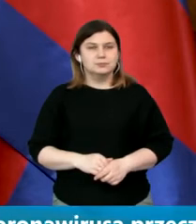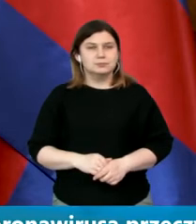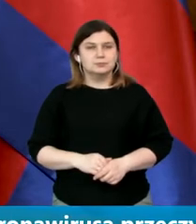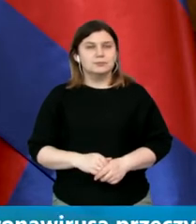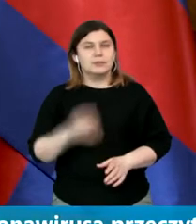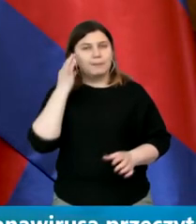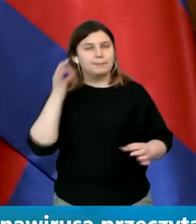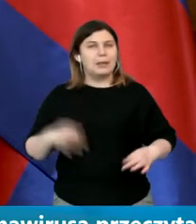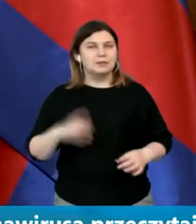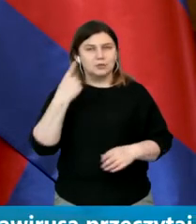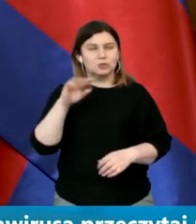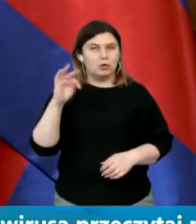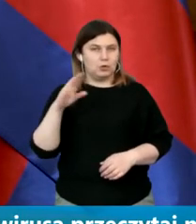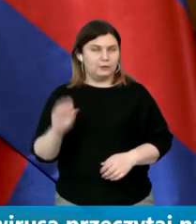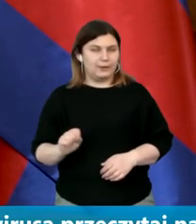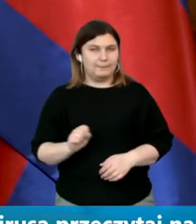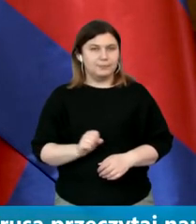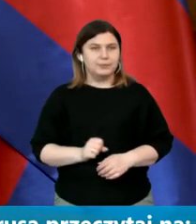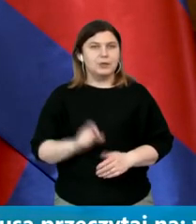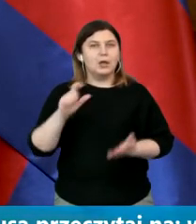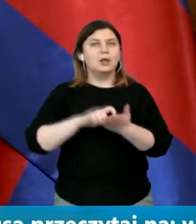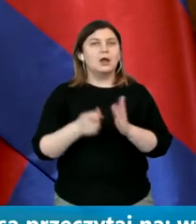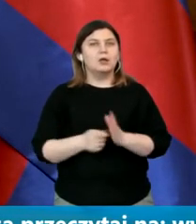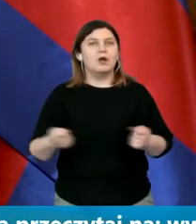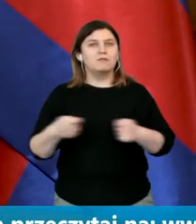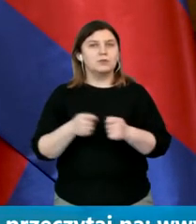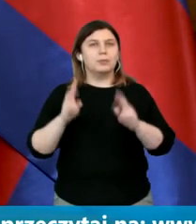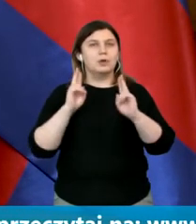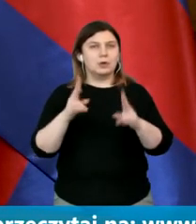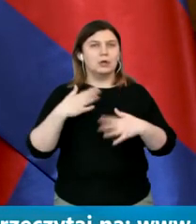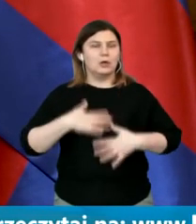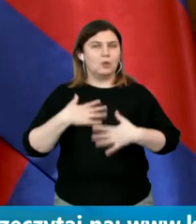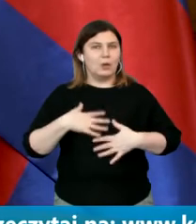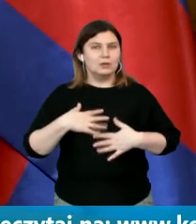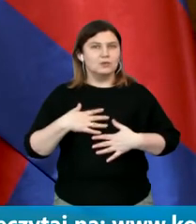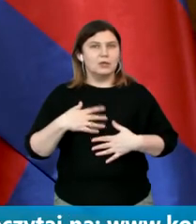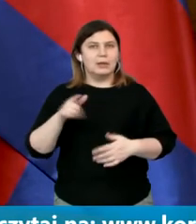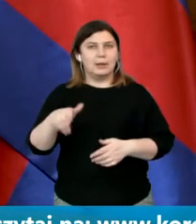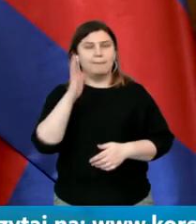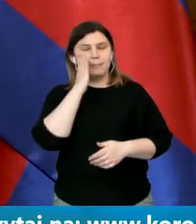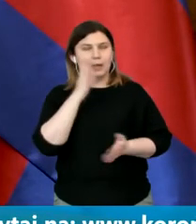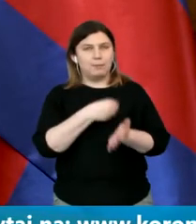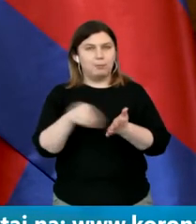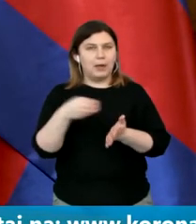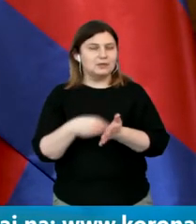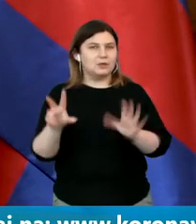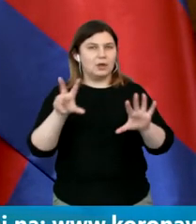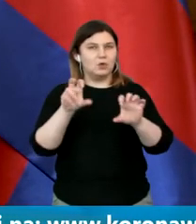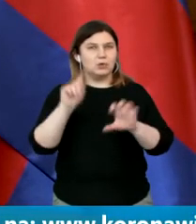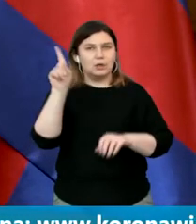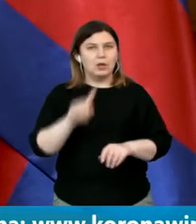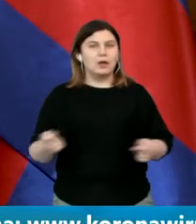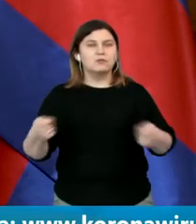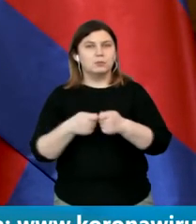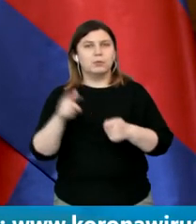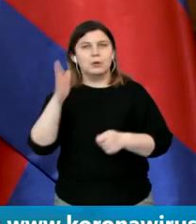Pani Dorota. Lokale ze wspólnym korytarzem i łazienką w XXI wieku. Mieszkam w takim, płacę 800 zł. Współlokatorzy